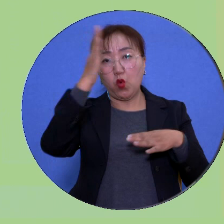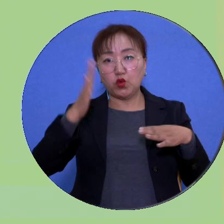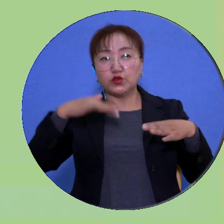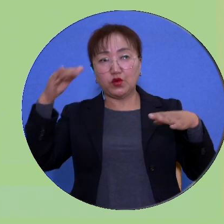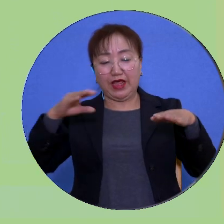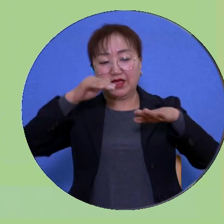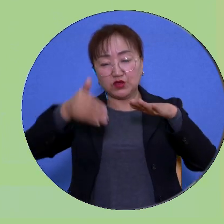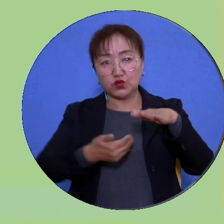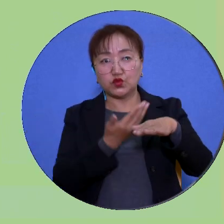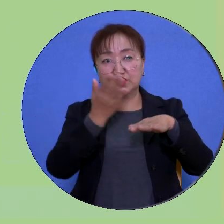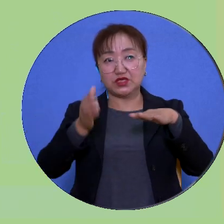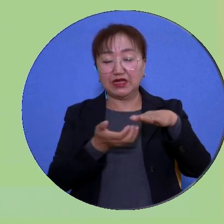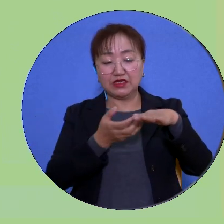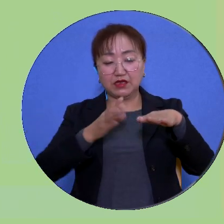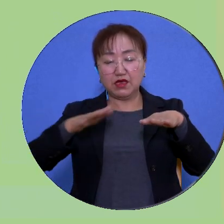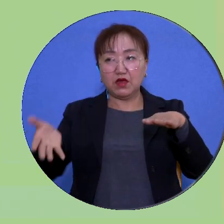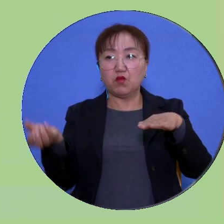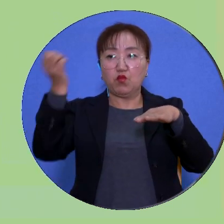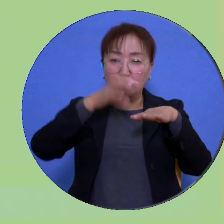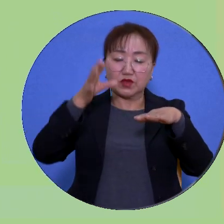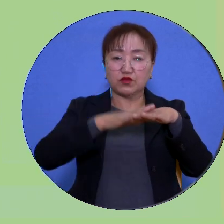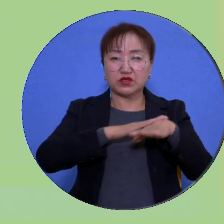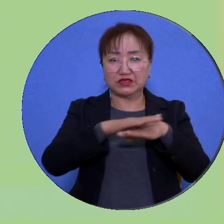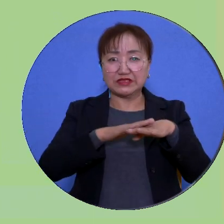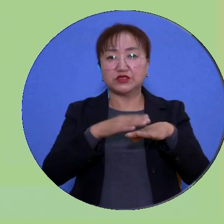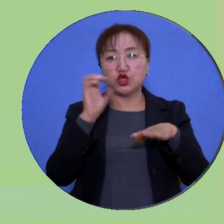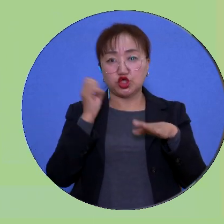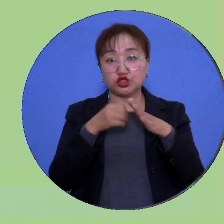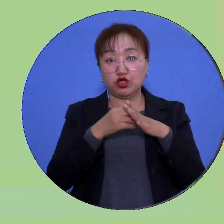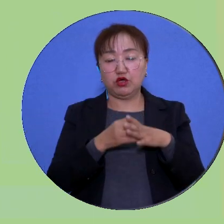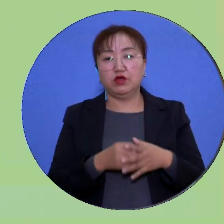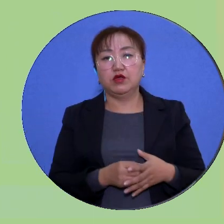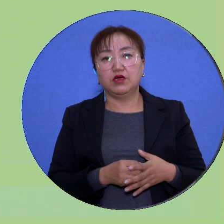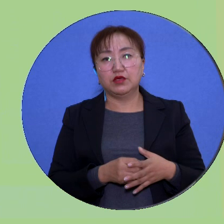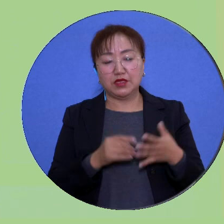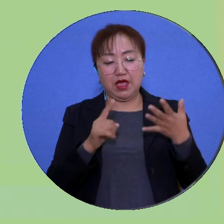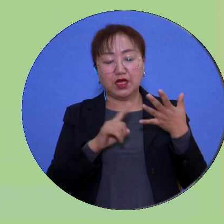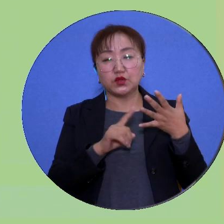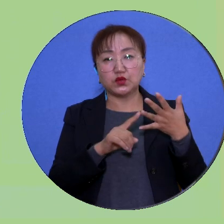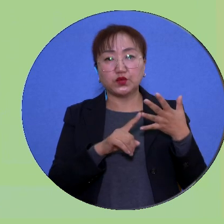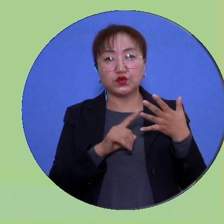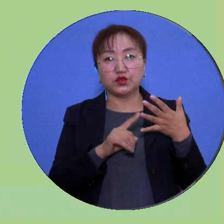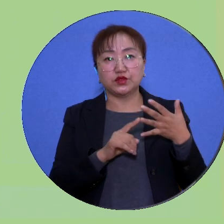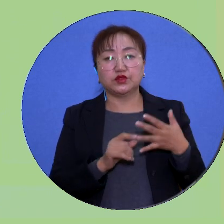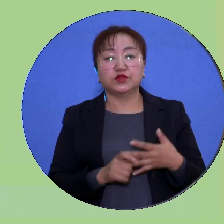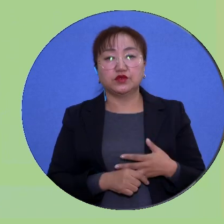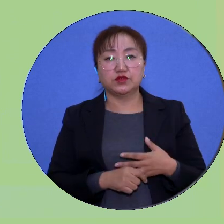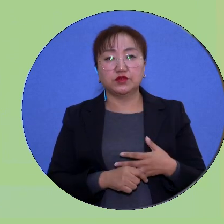གུས པའི